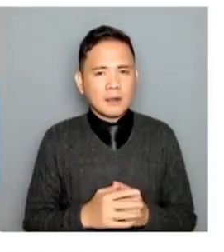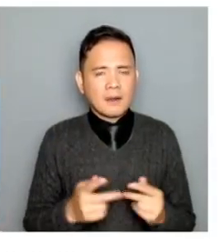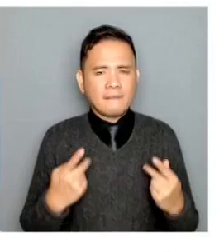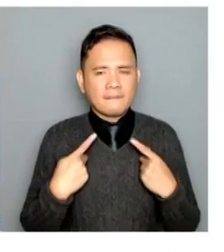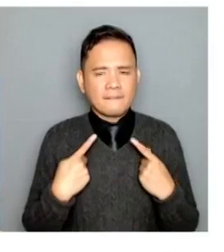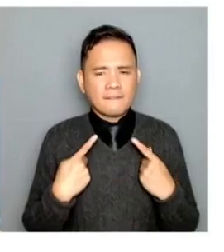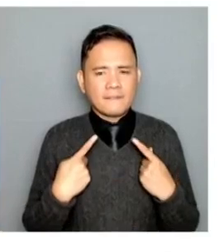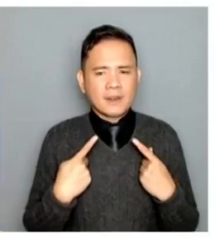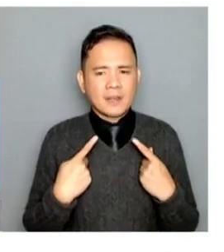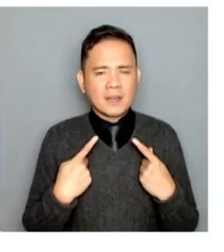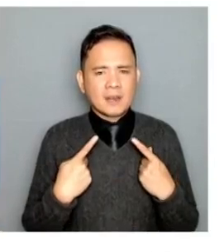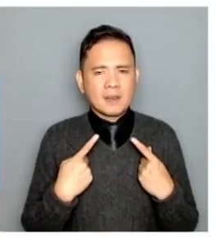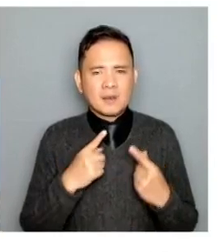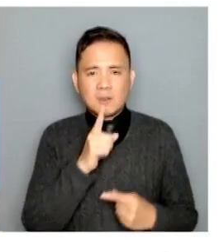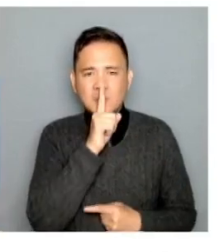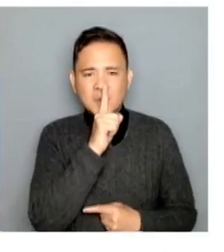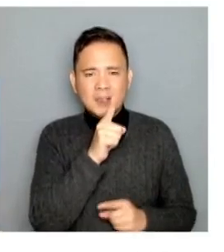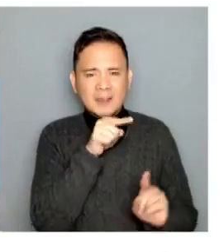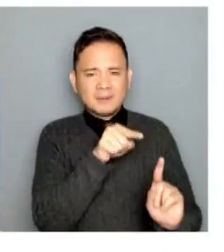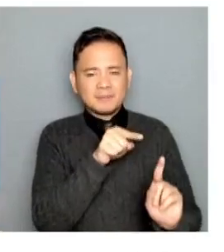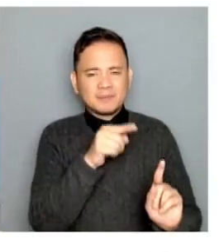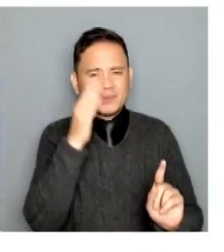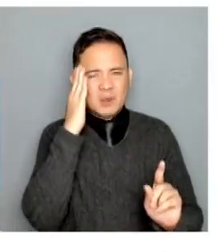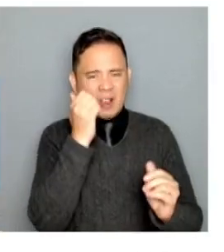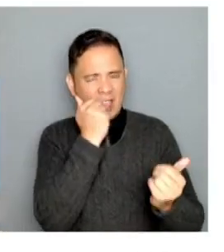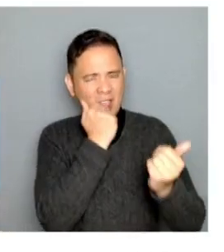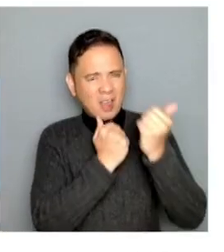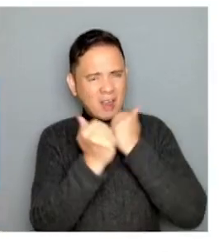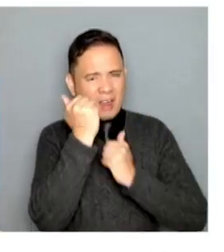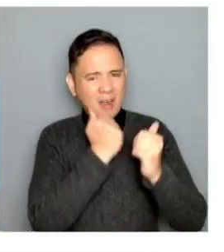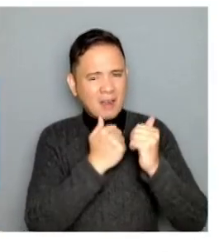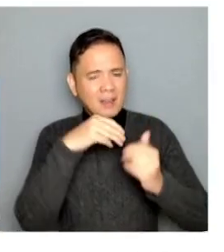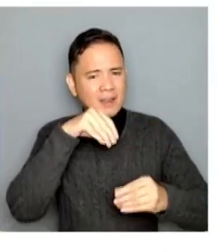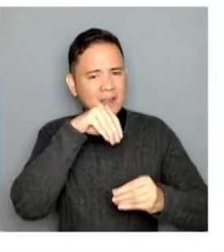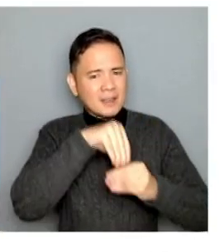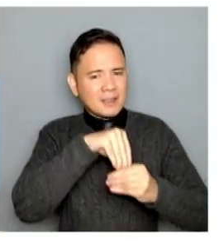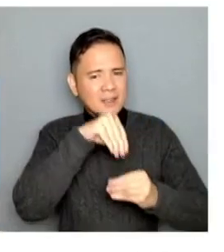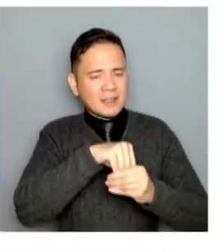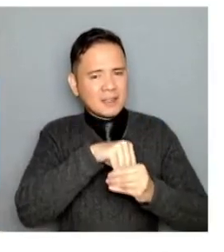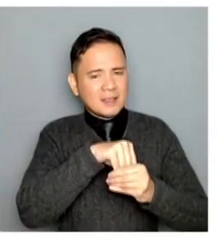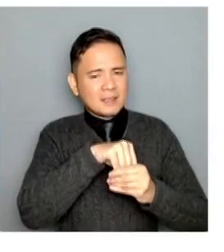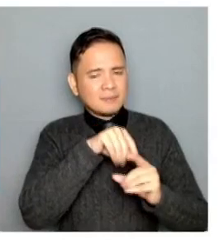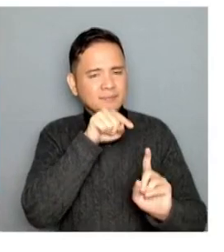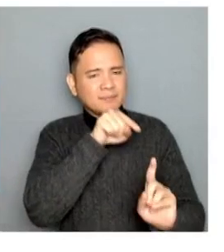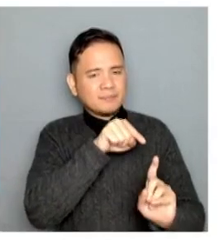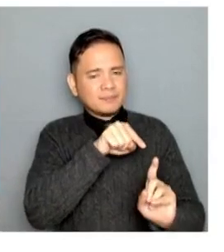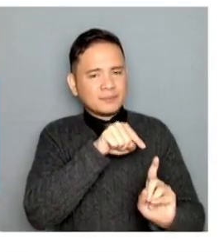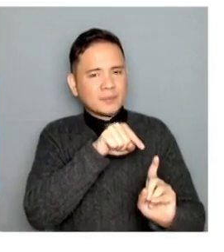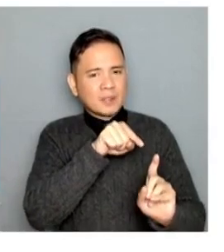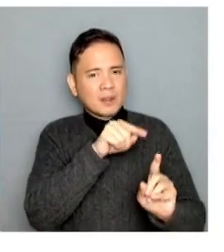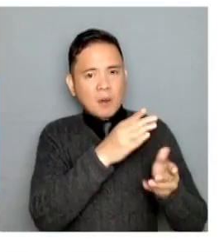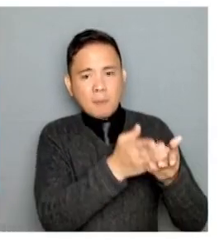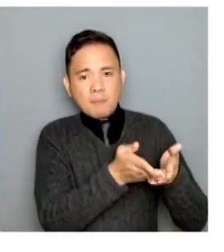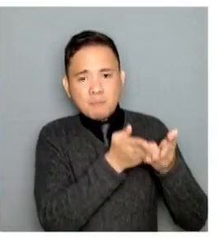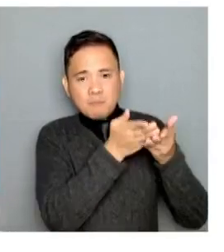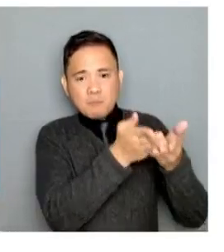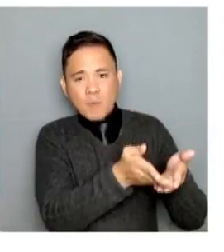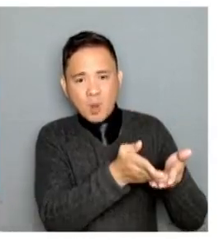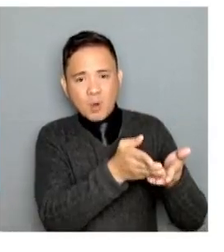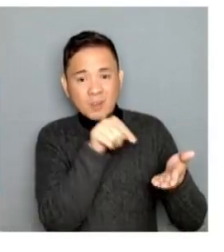may inconsistencies, let's call it that, no, dun sa kung ano yung physical na anyo